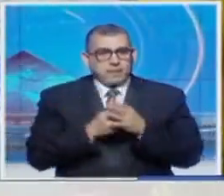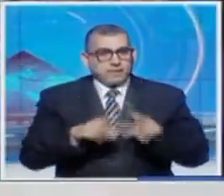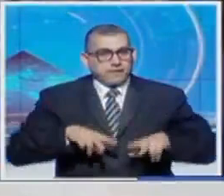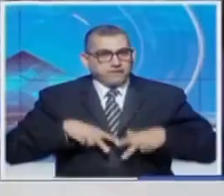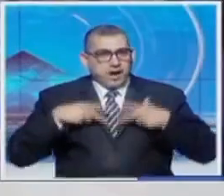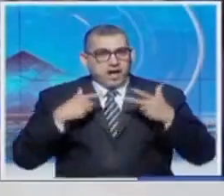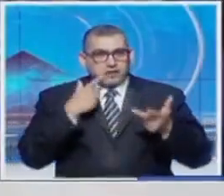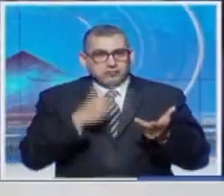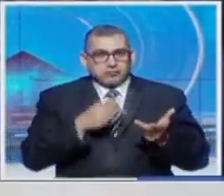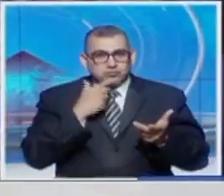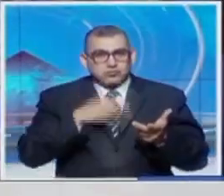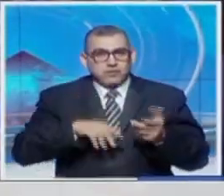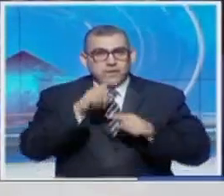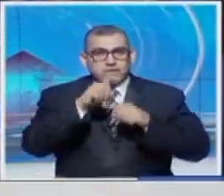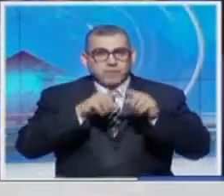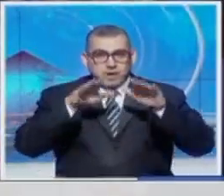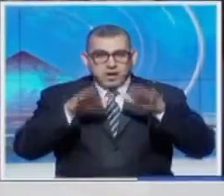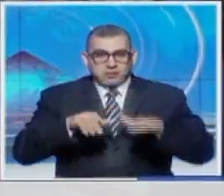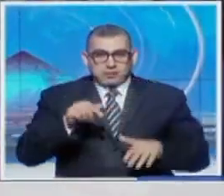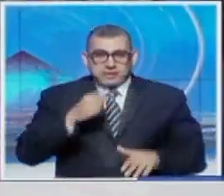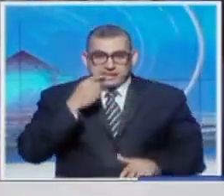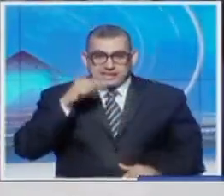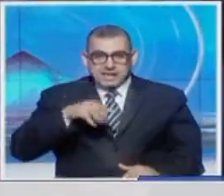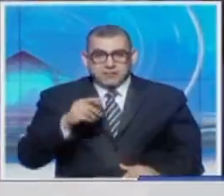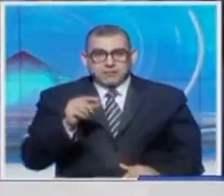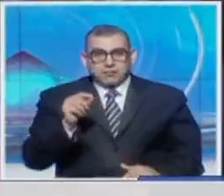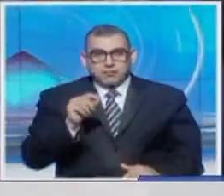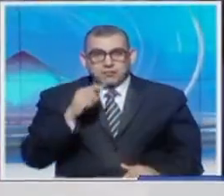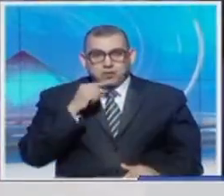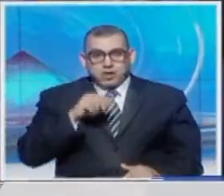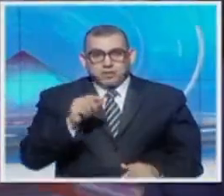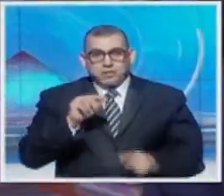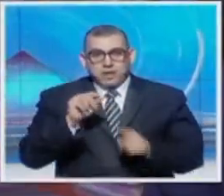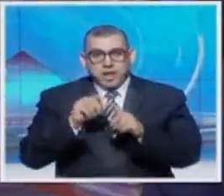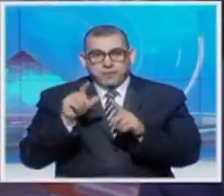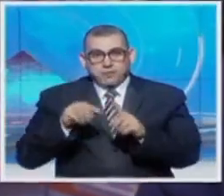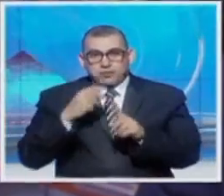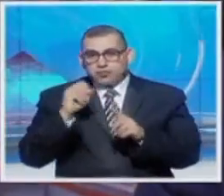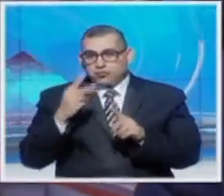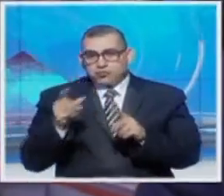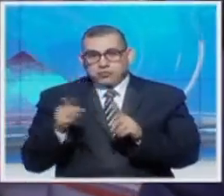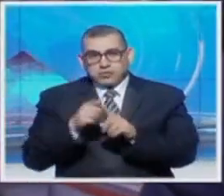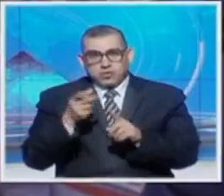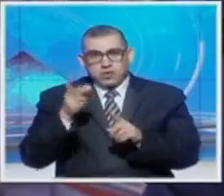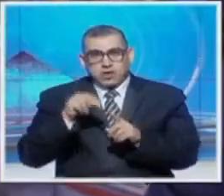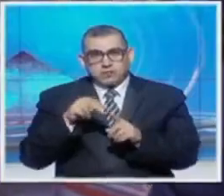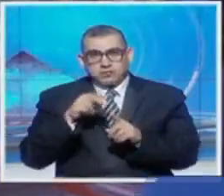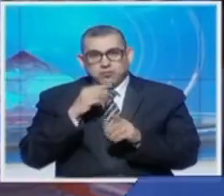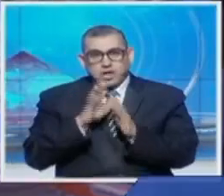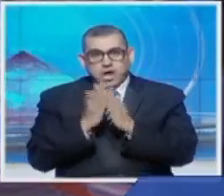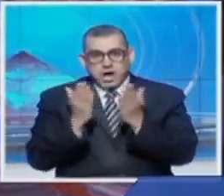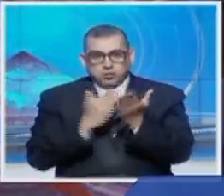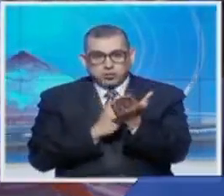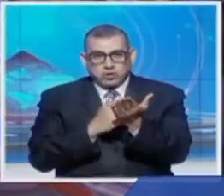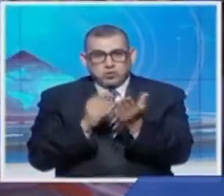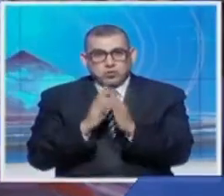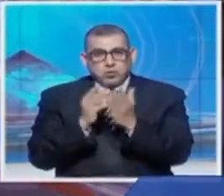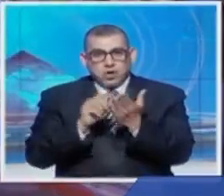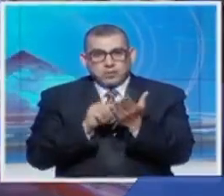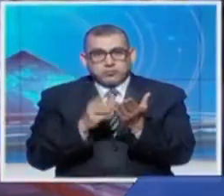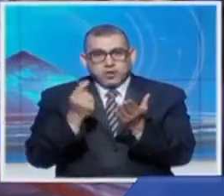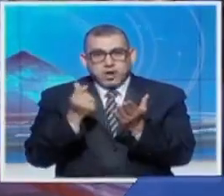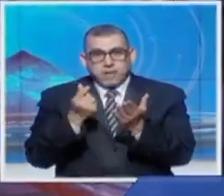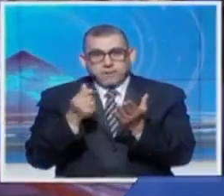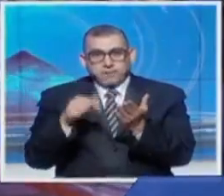اولادك. الخصومات السنه دي الاقلام الرصاص ممكن بتبدا من 12 جنيه، الكشكول والكراس